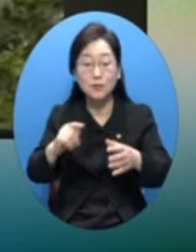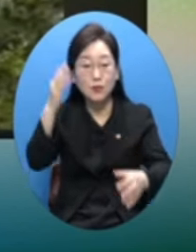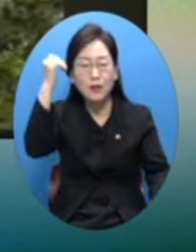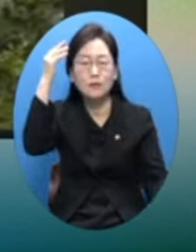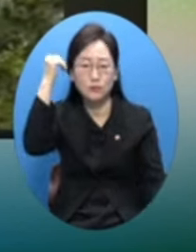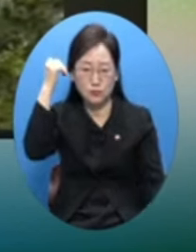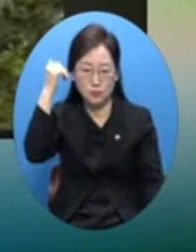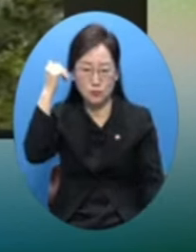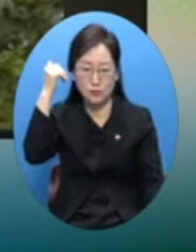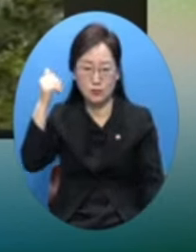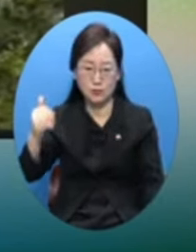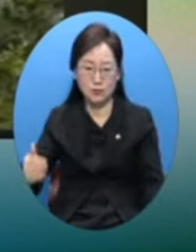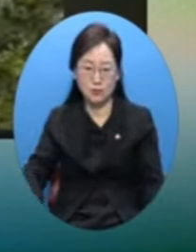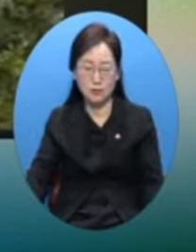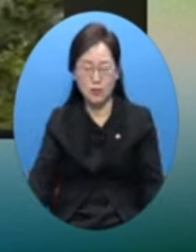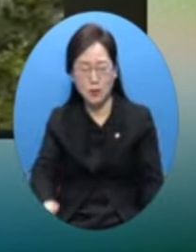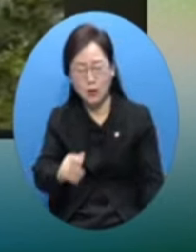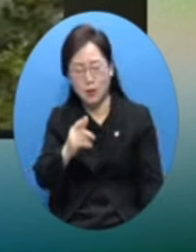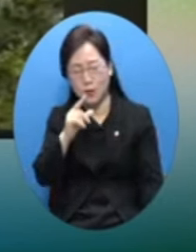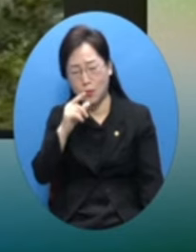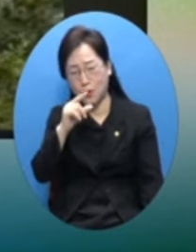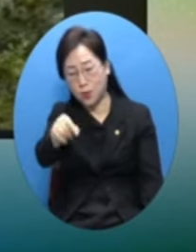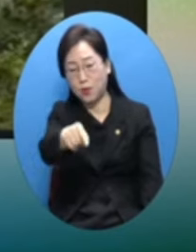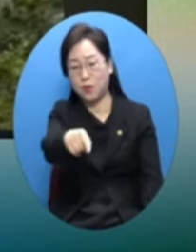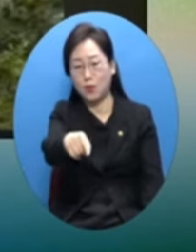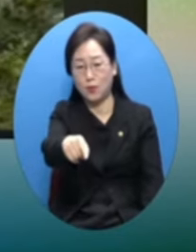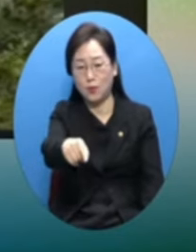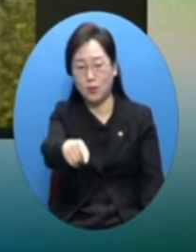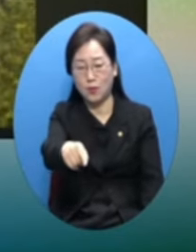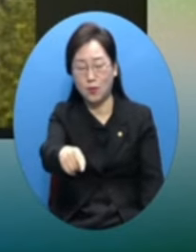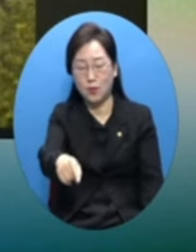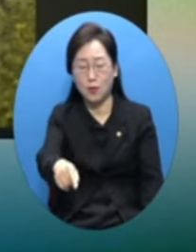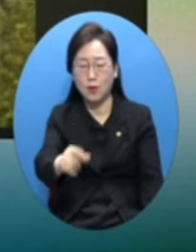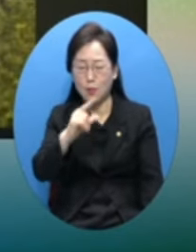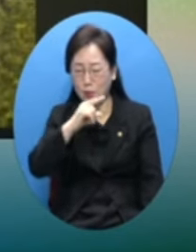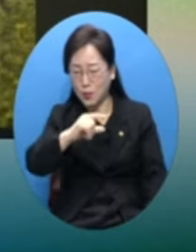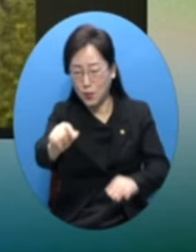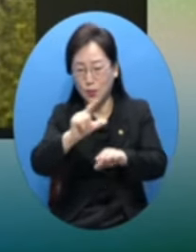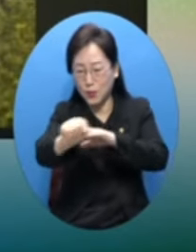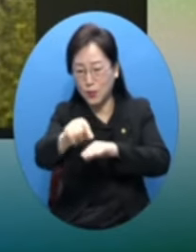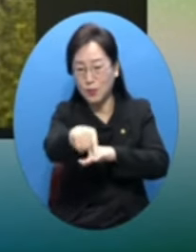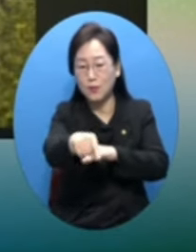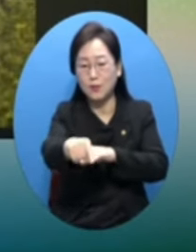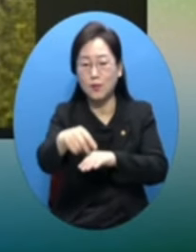한국에 저 외진 소록도에 와서